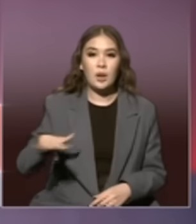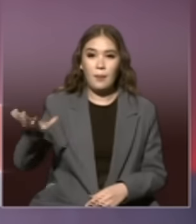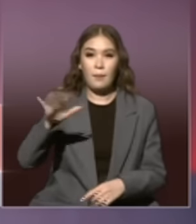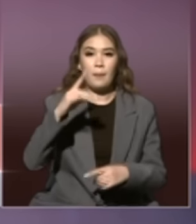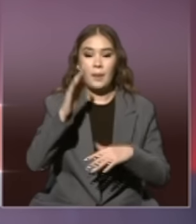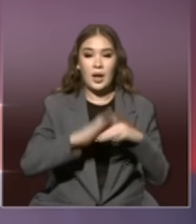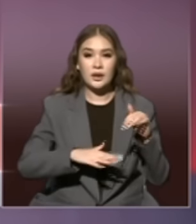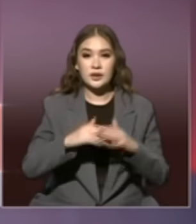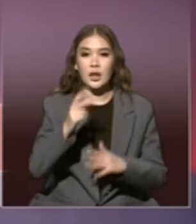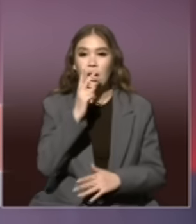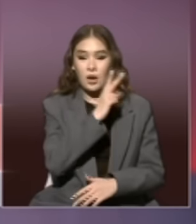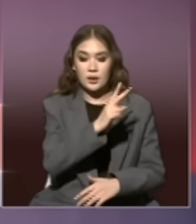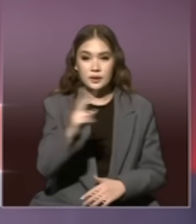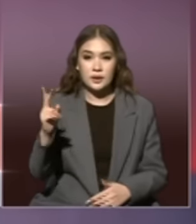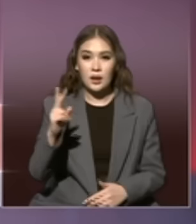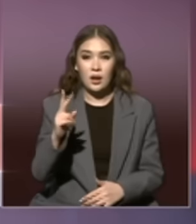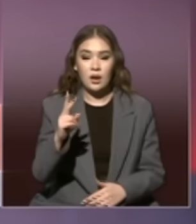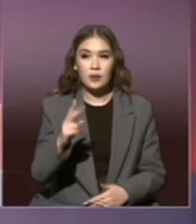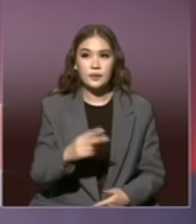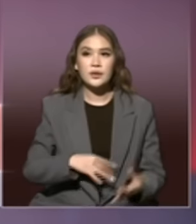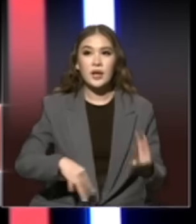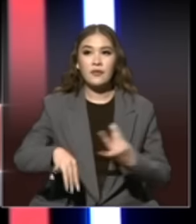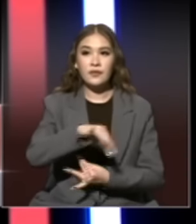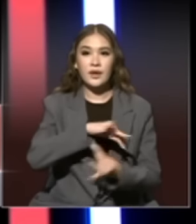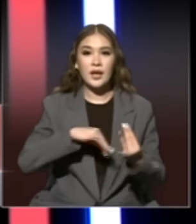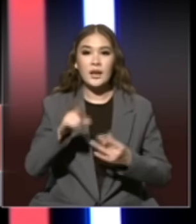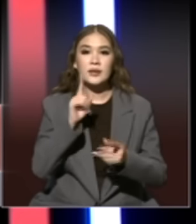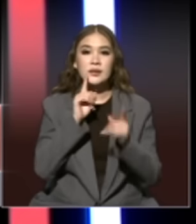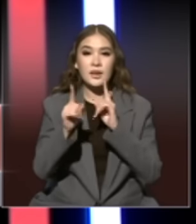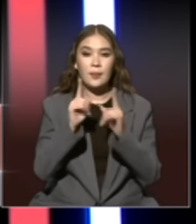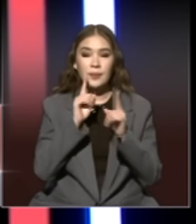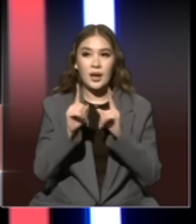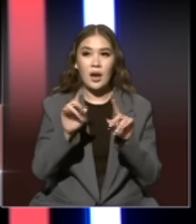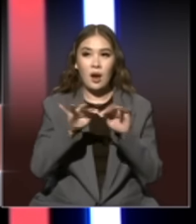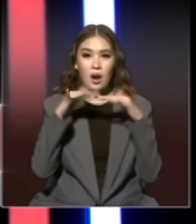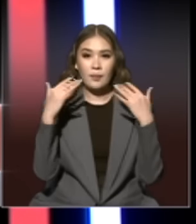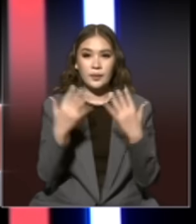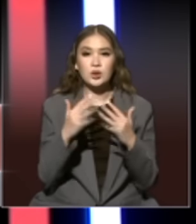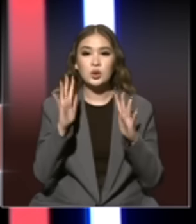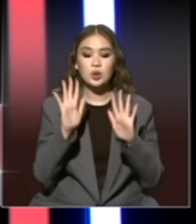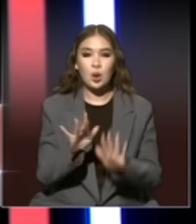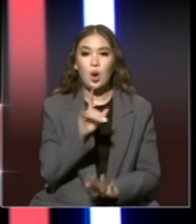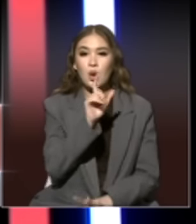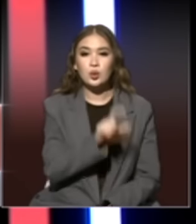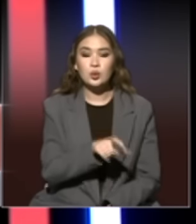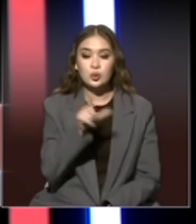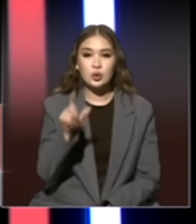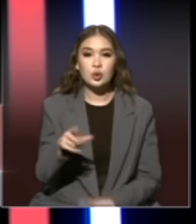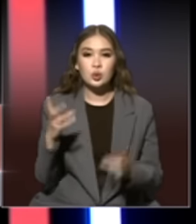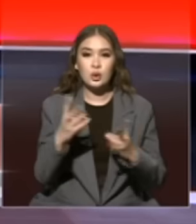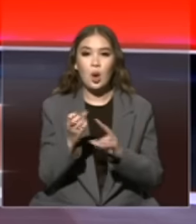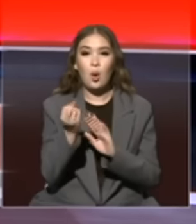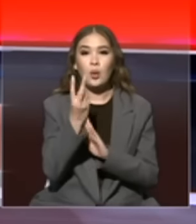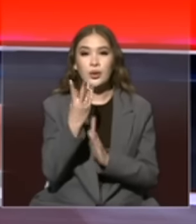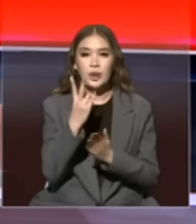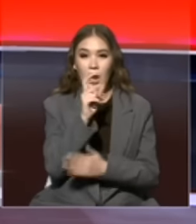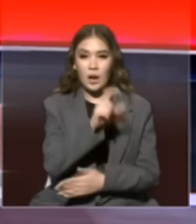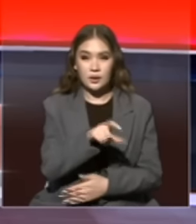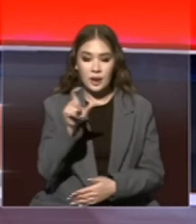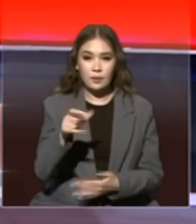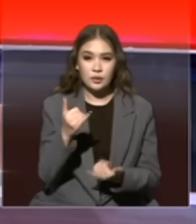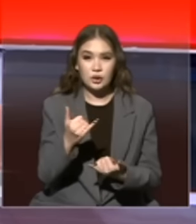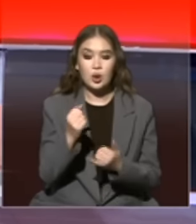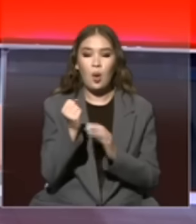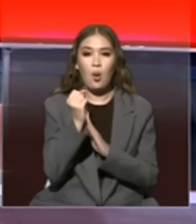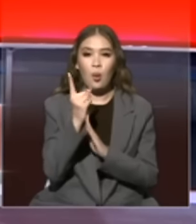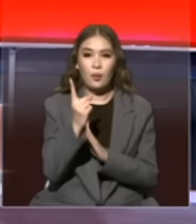болсақ, Қазақстанда ғана кеңесу кабинетіне, бөлмесіне тек қана алқа билер кіру керек. Қазір бізде 12 адам кіреді ғой мысалға. Сіз 11